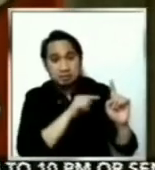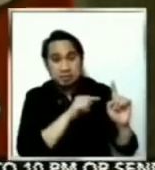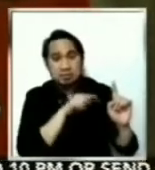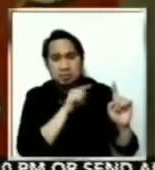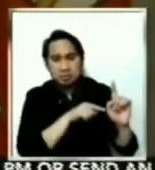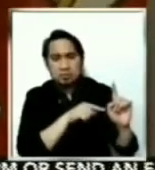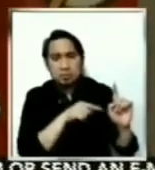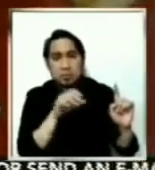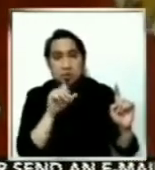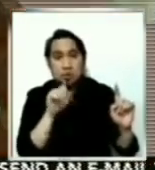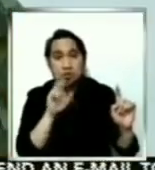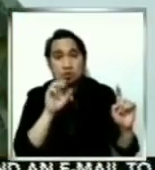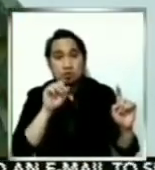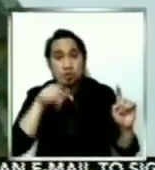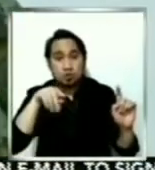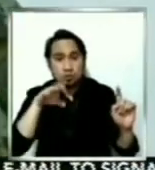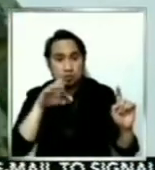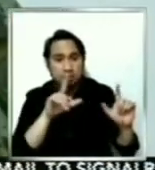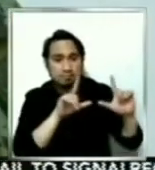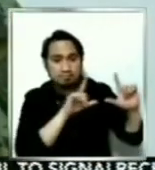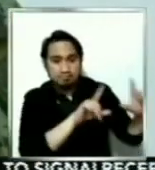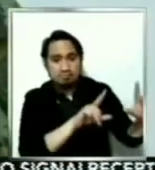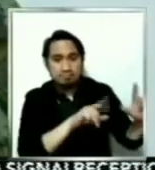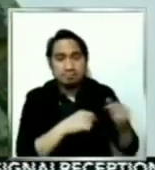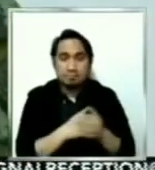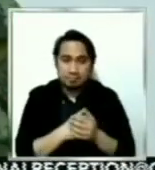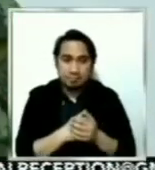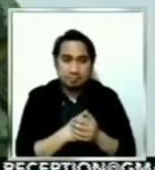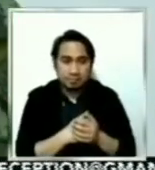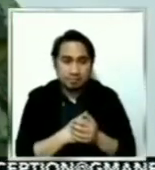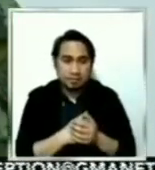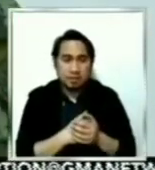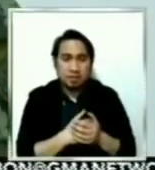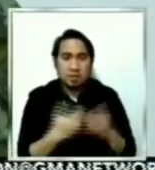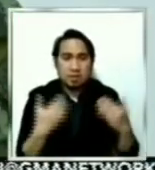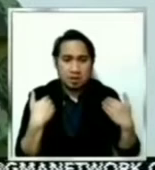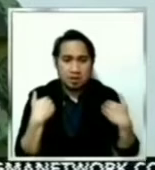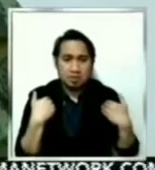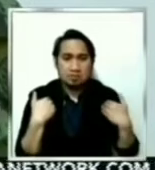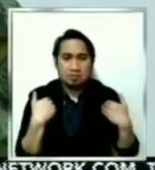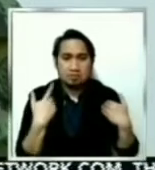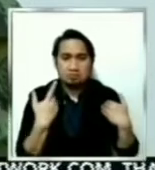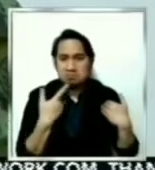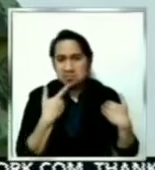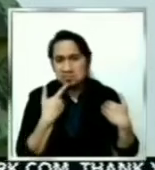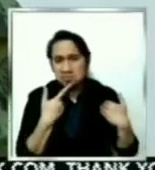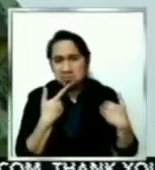suspect ng Makati Police. Meron supposedly nagsasabi na parang merong